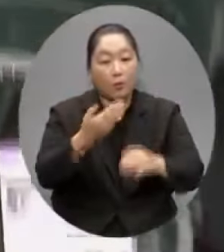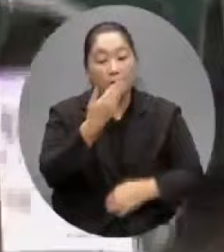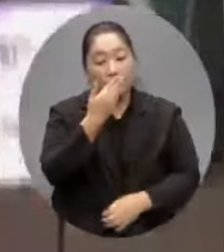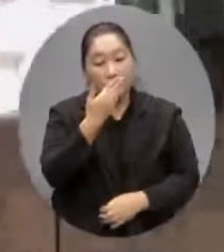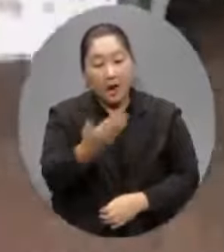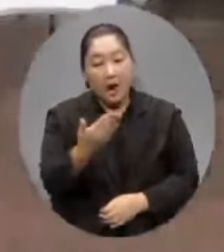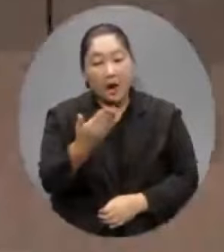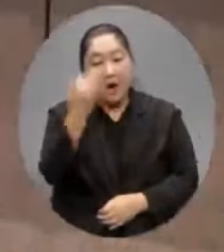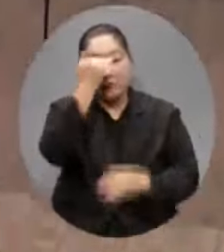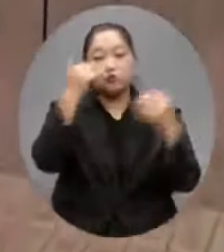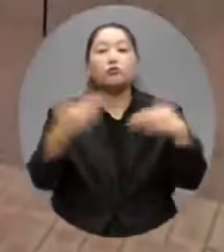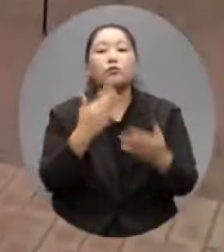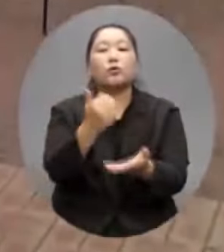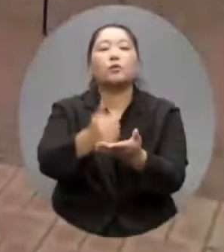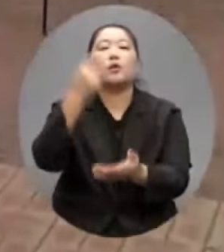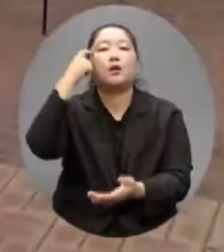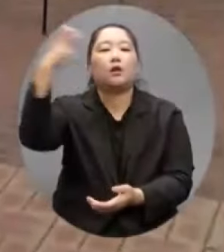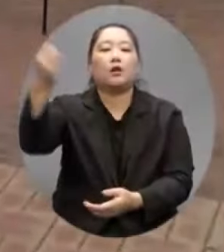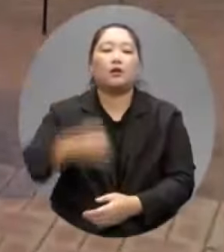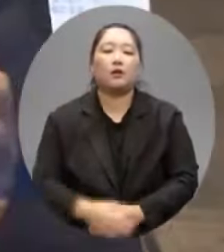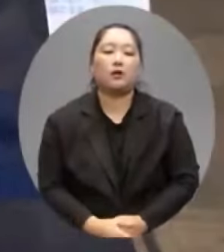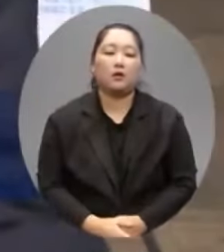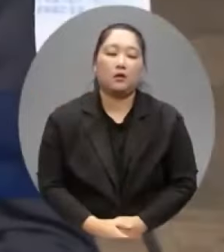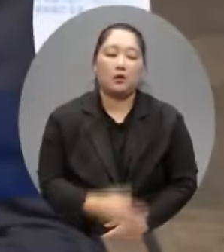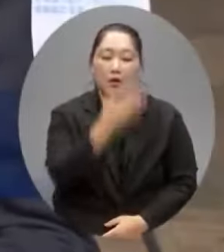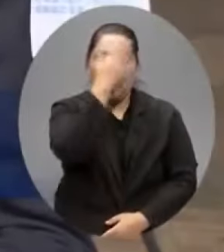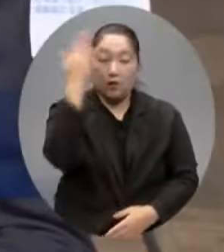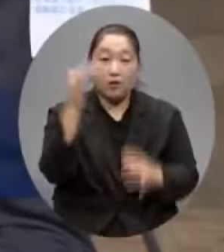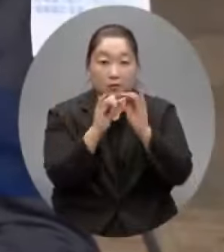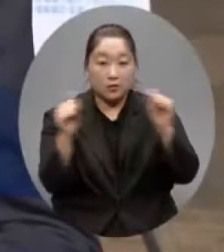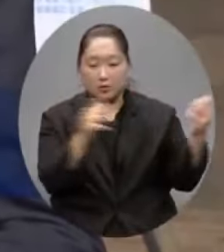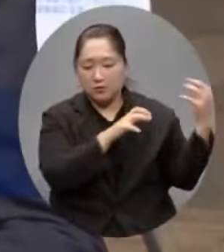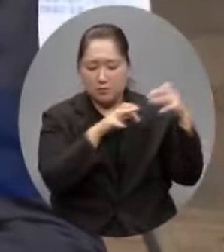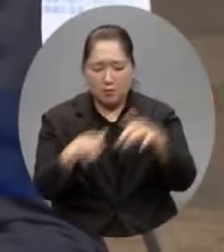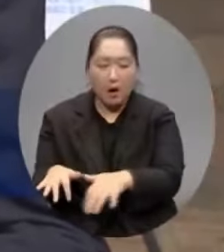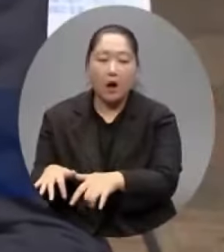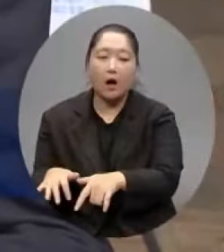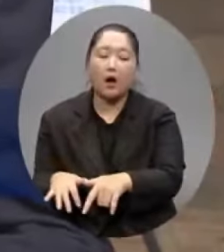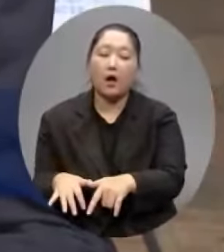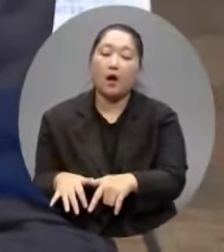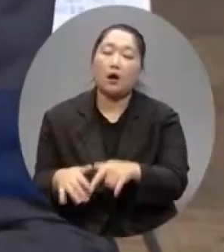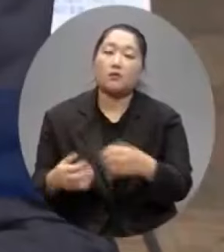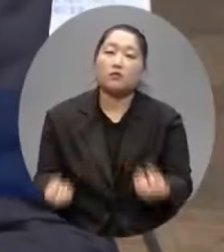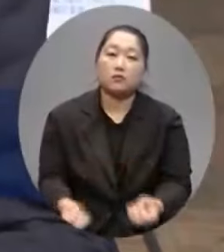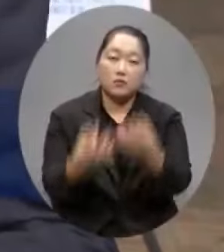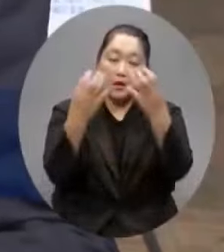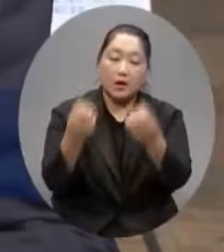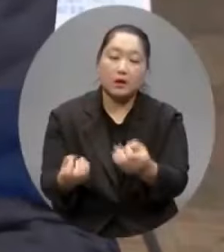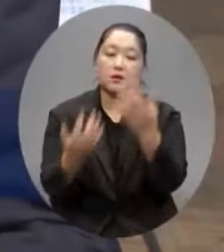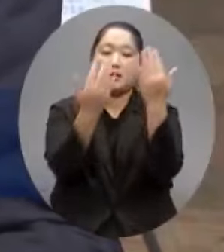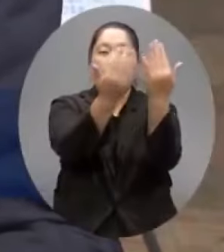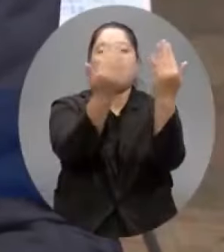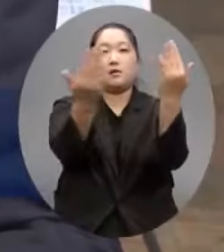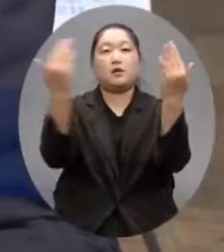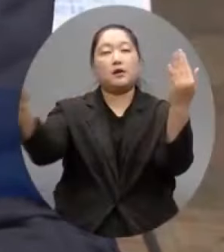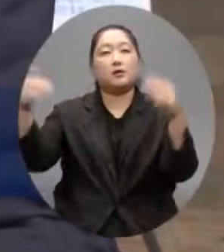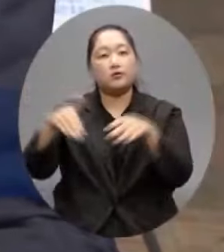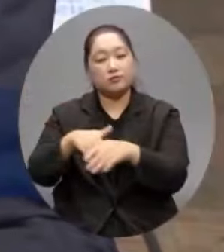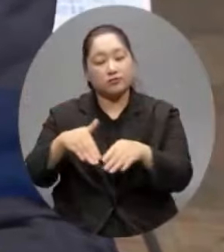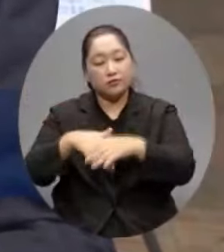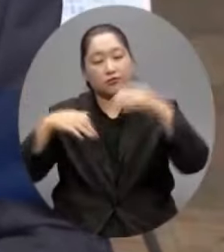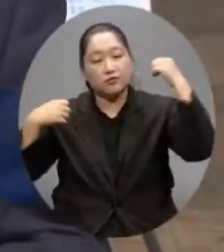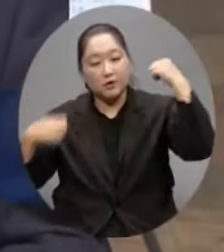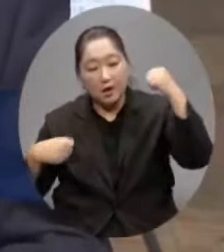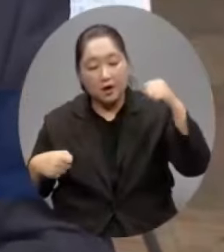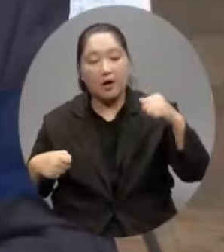김 지사의 생각입니다. 젊은이들이 여기에 모이게 될 것이고 여기서 많은 이벤트와 많은 전시와